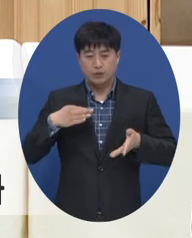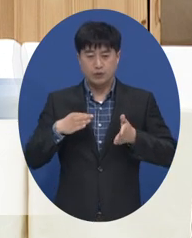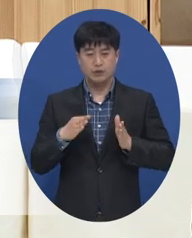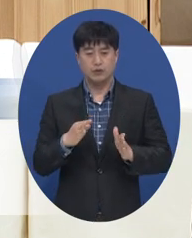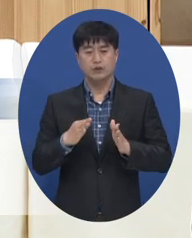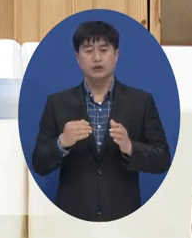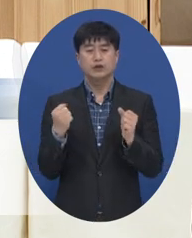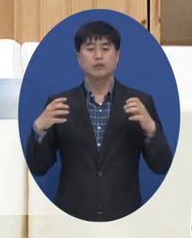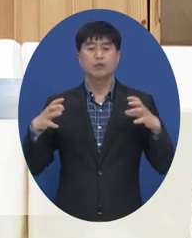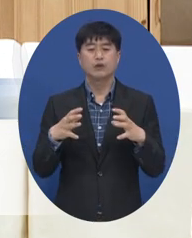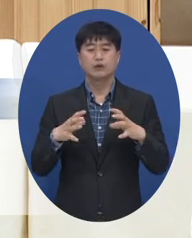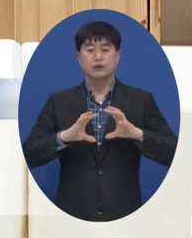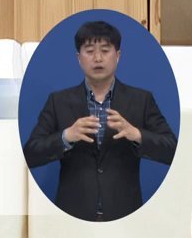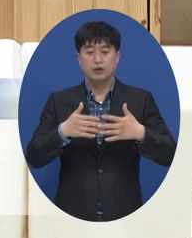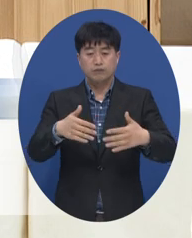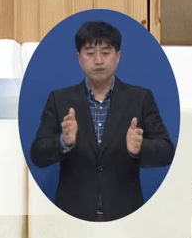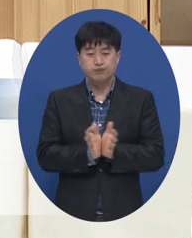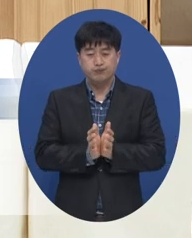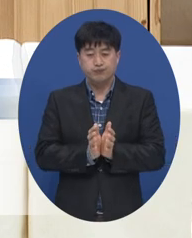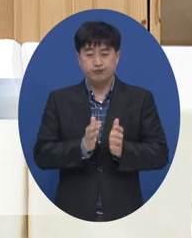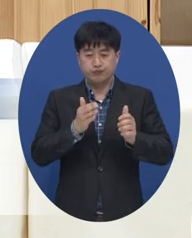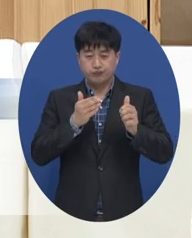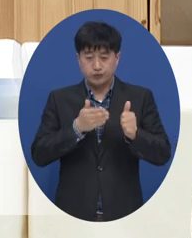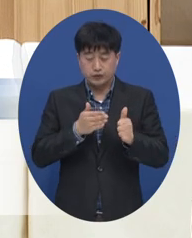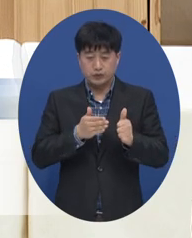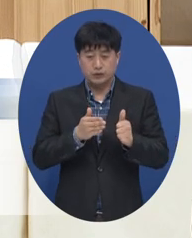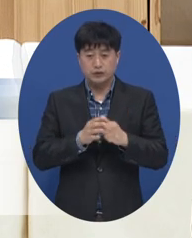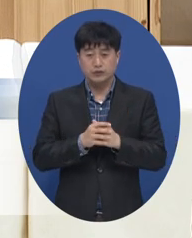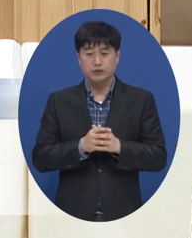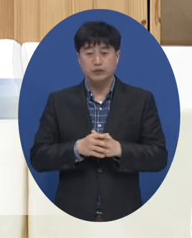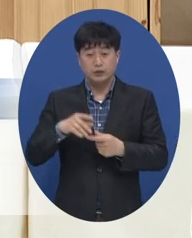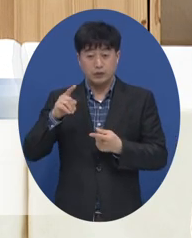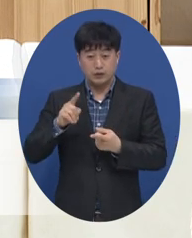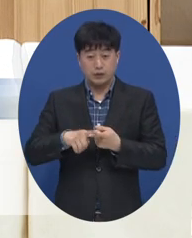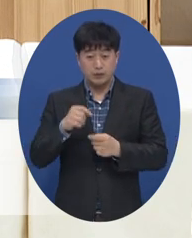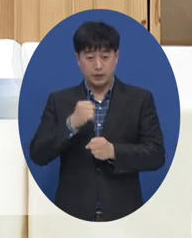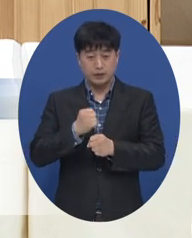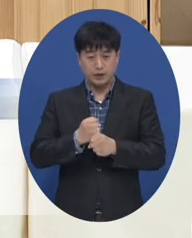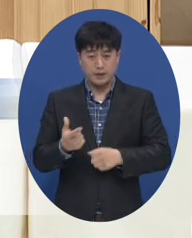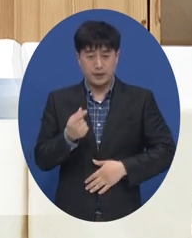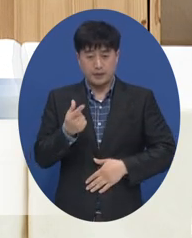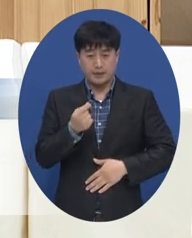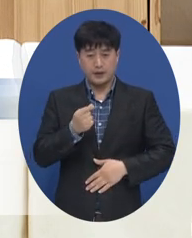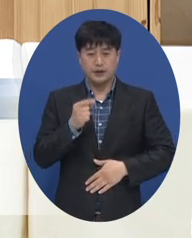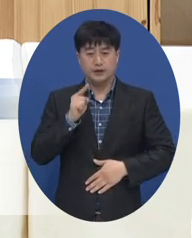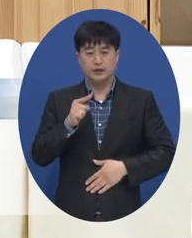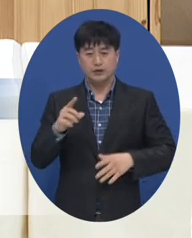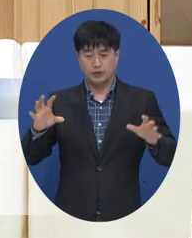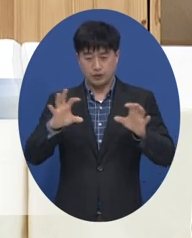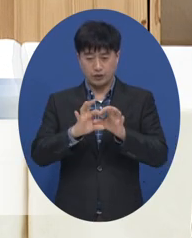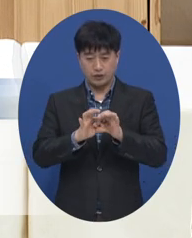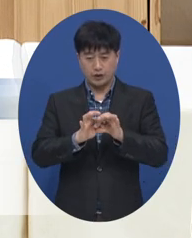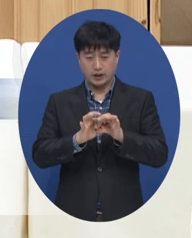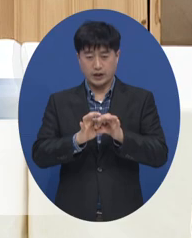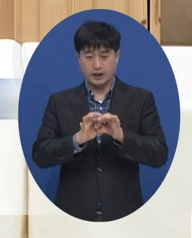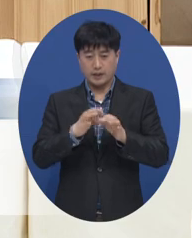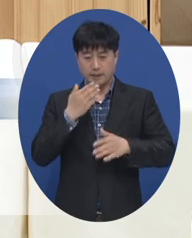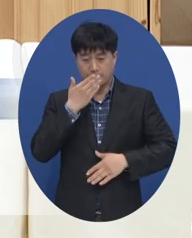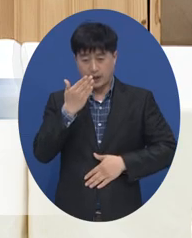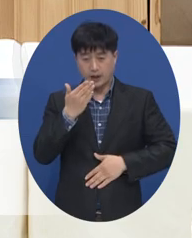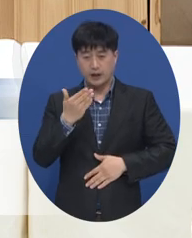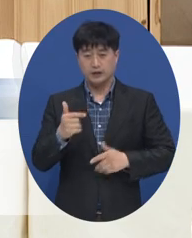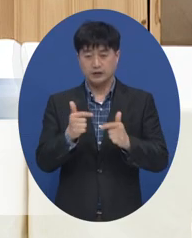경기도 힘을 합쳐서 국토부를 설득하고 합리적 논거를 만들어내서 빠른 시간 내에 이걸 연결할 수